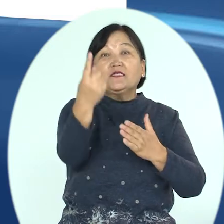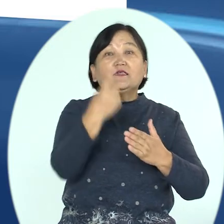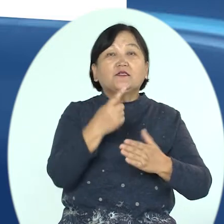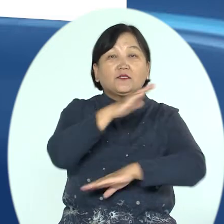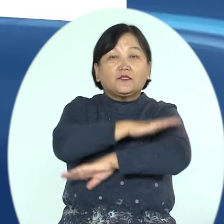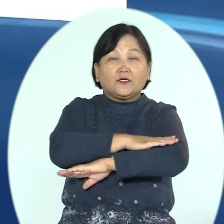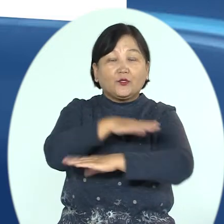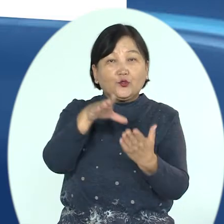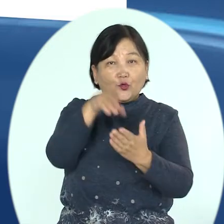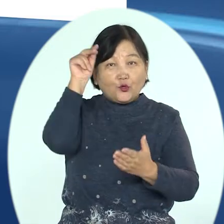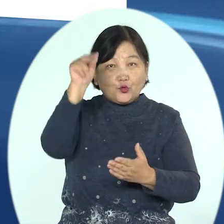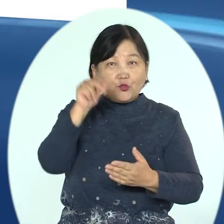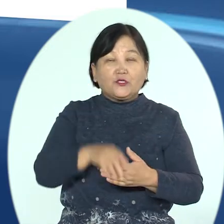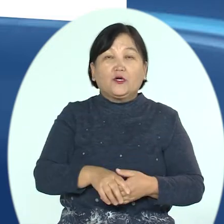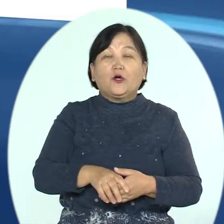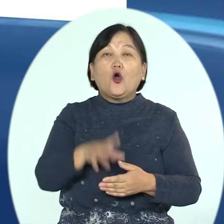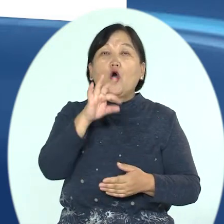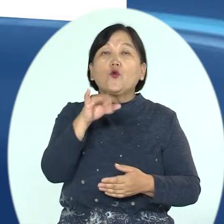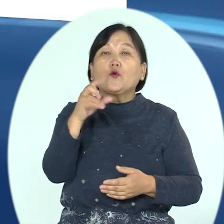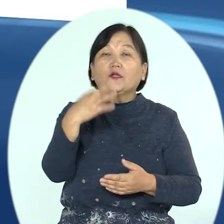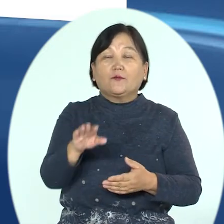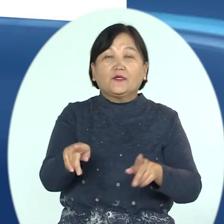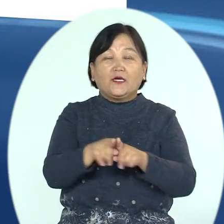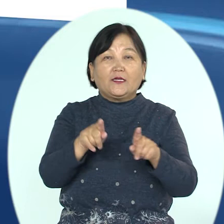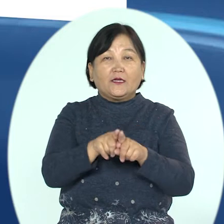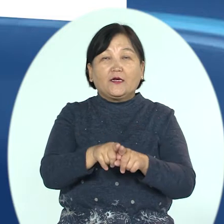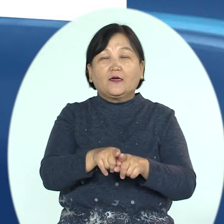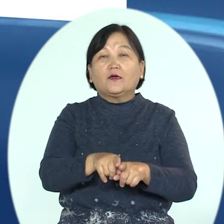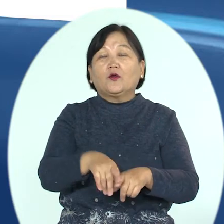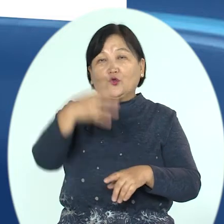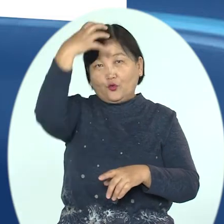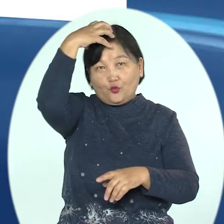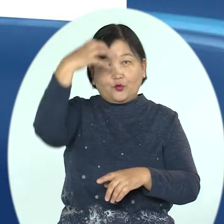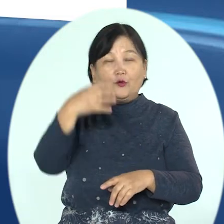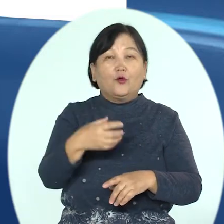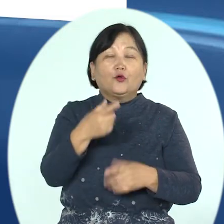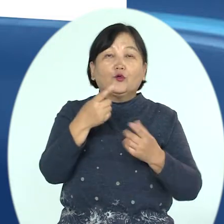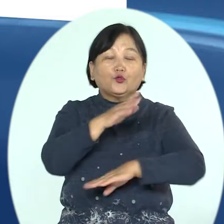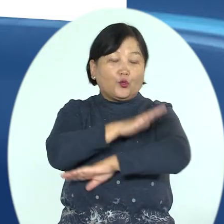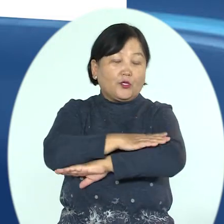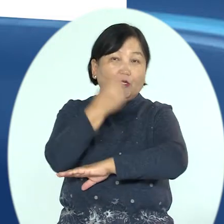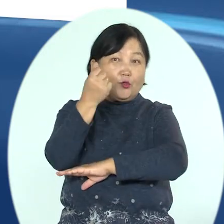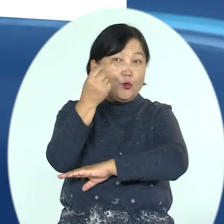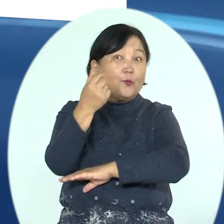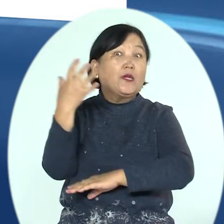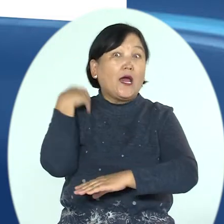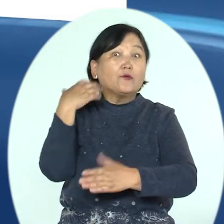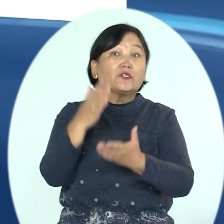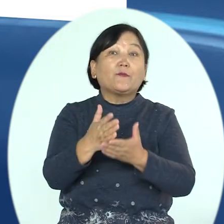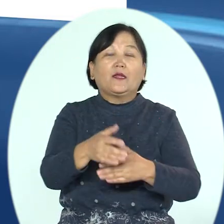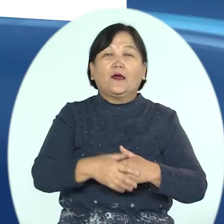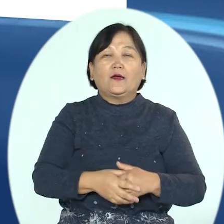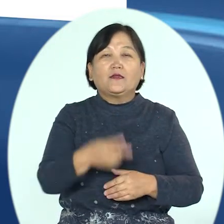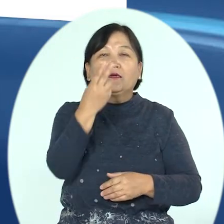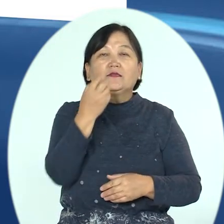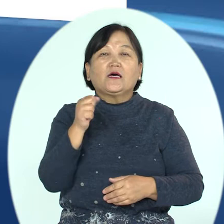анх орж ирсэн байж байгаа. Мөн сая засгийн газрын 70 дугаар тогтоолоод бол орж ирсэн байж байгаа.